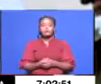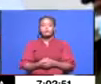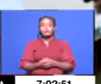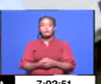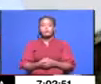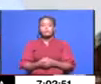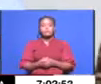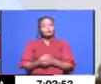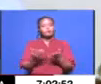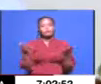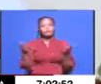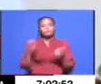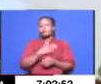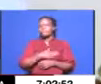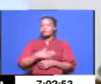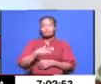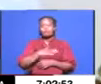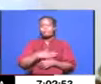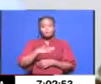Jameni,